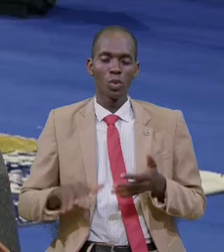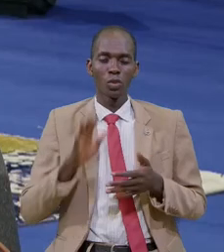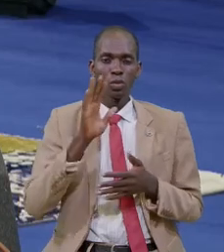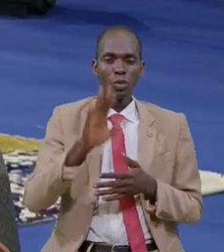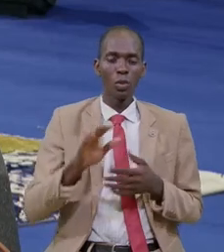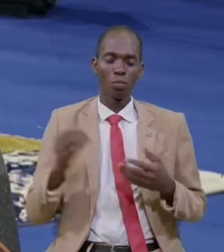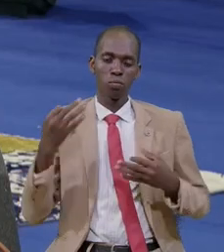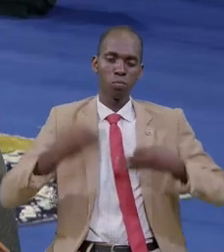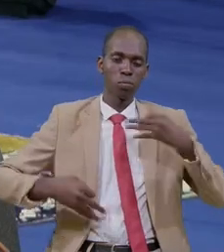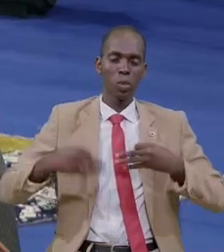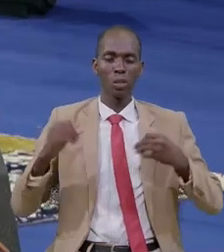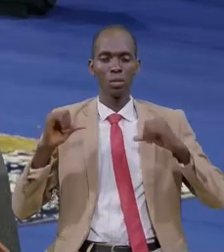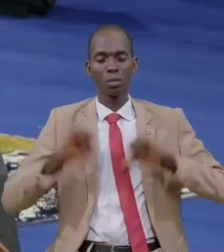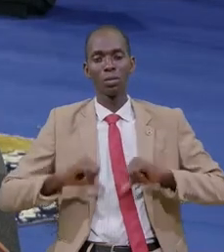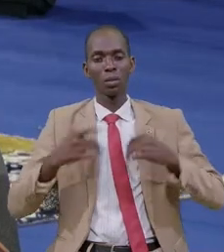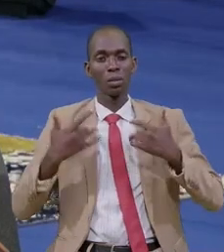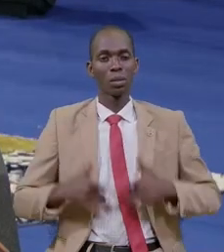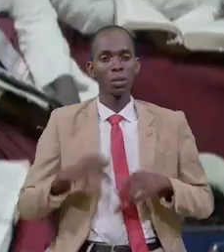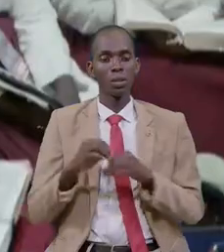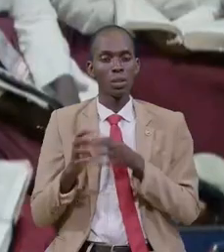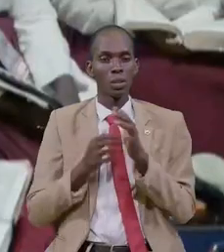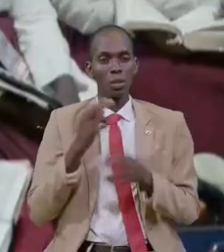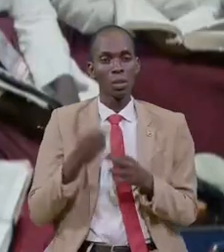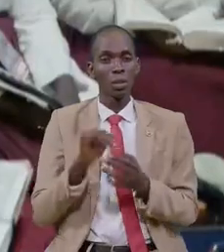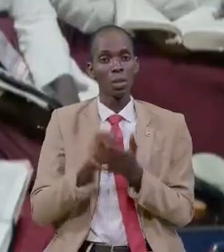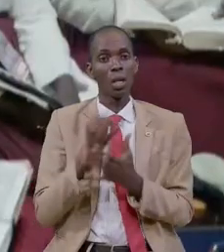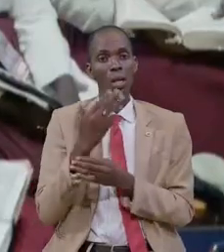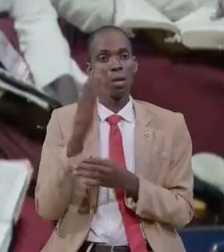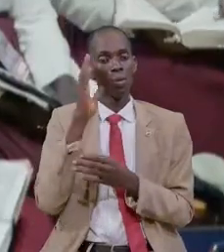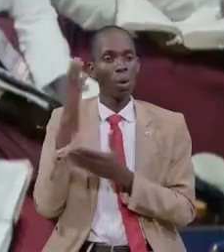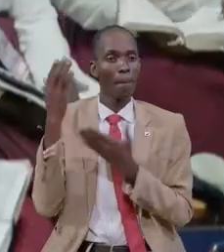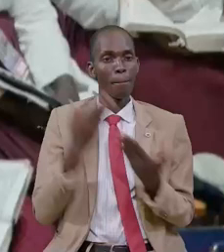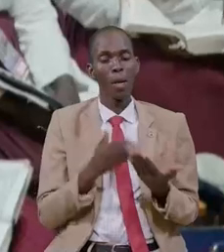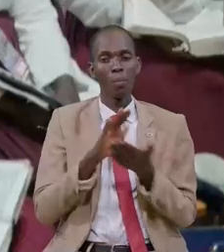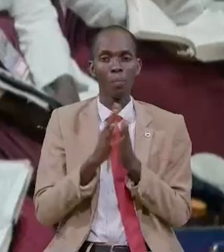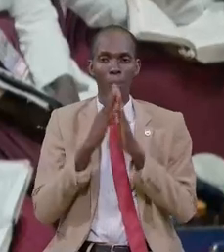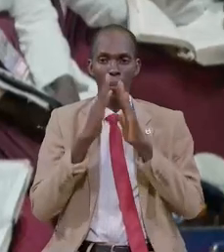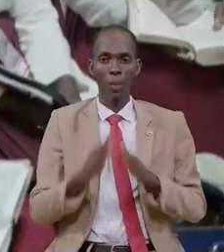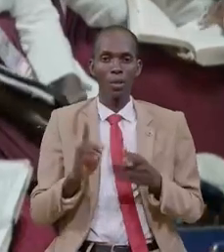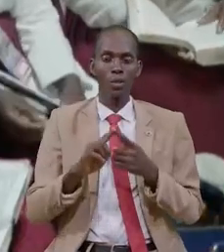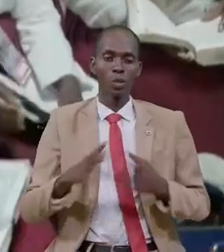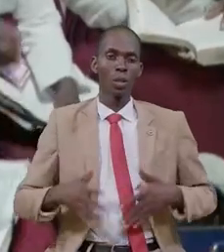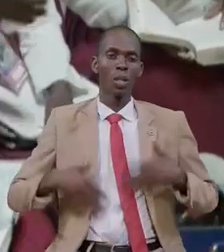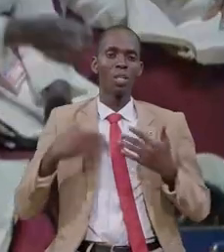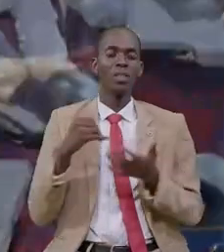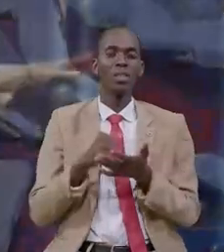va apporter la paix dans ton cœur, dans ta vie ce soir. C'est la main de Christ.